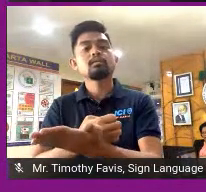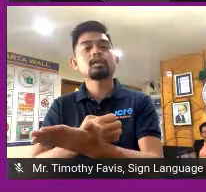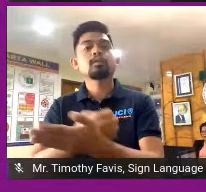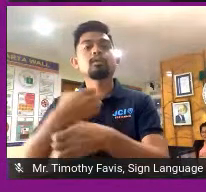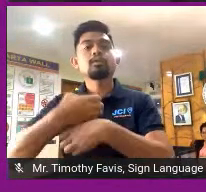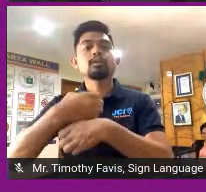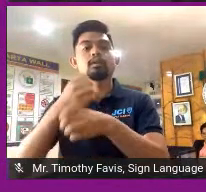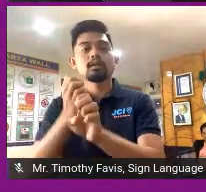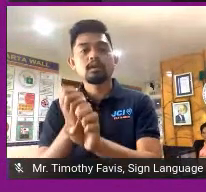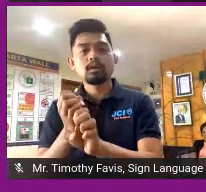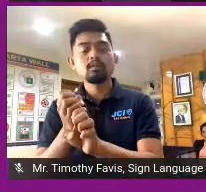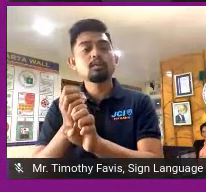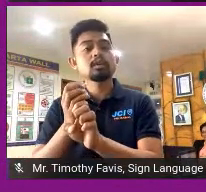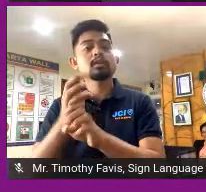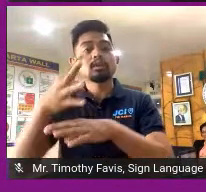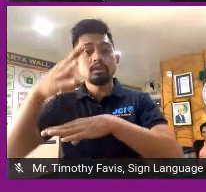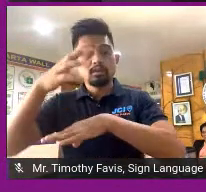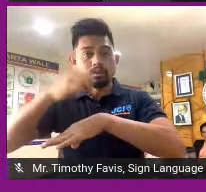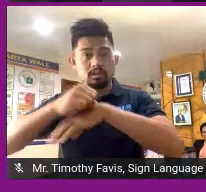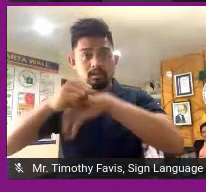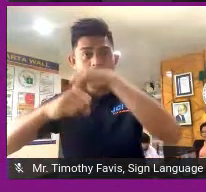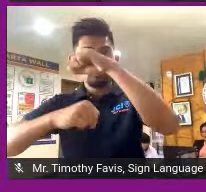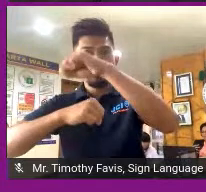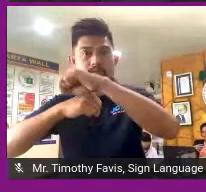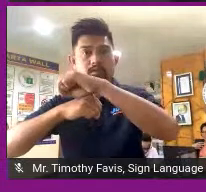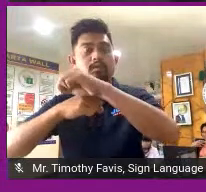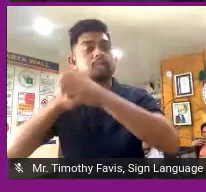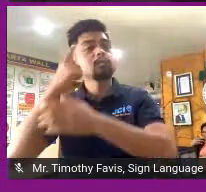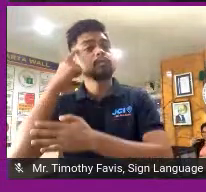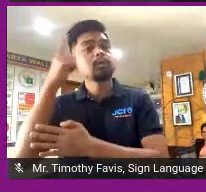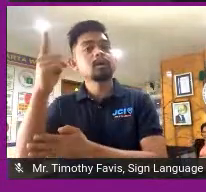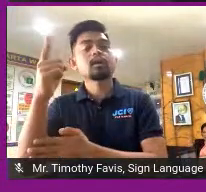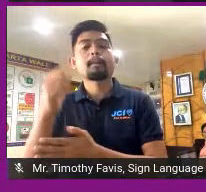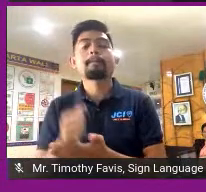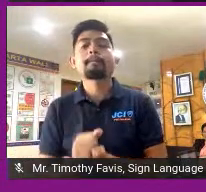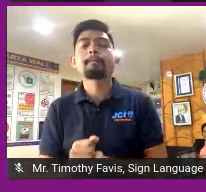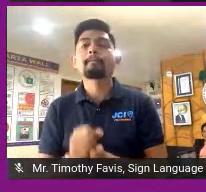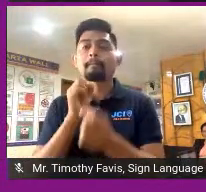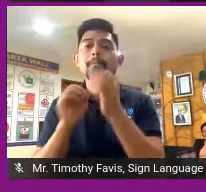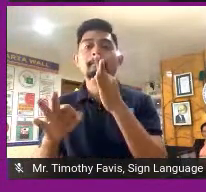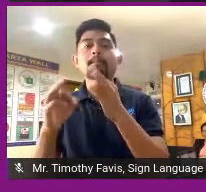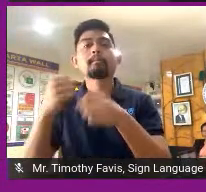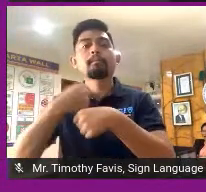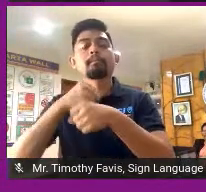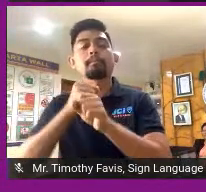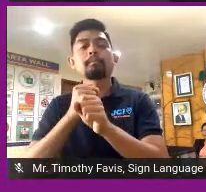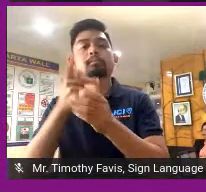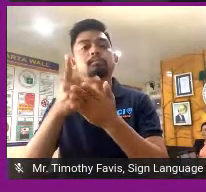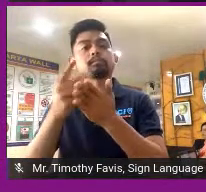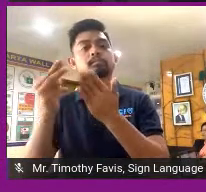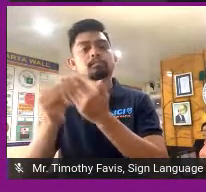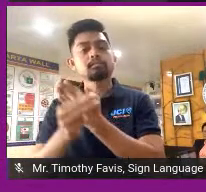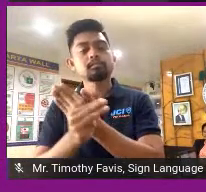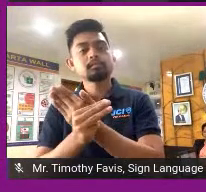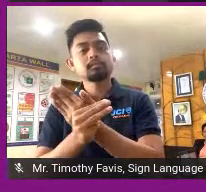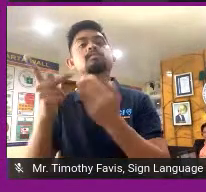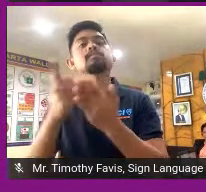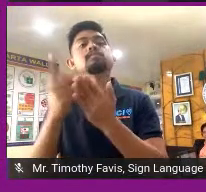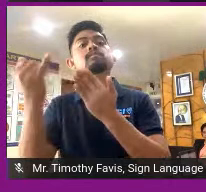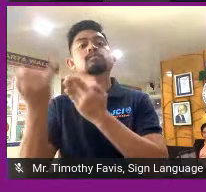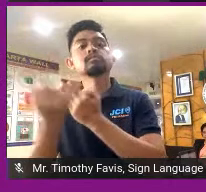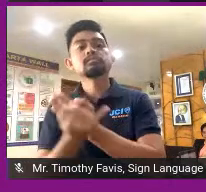Ano po? Ang ating populace. Para paggawa natin ng programa or